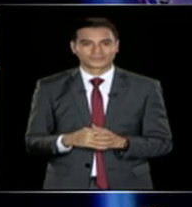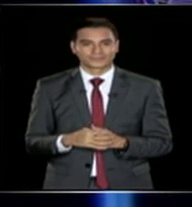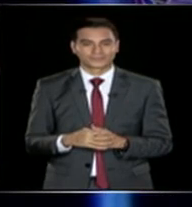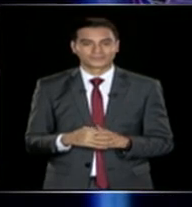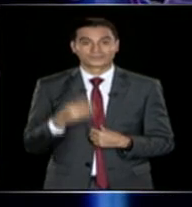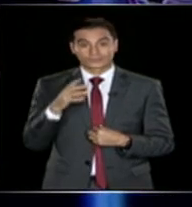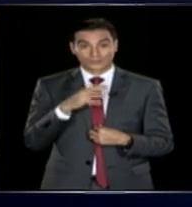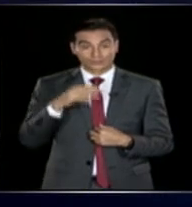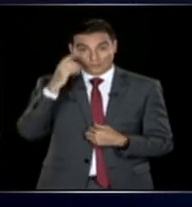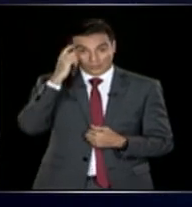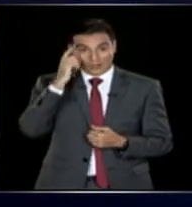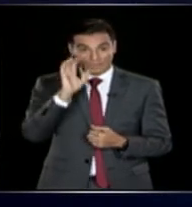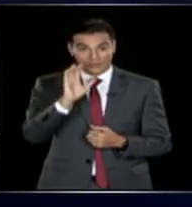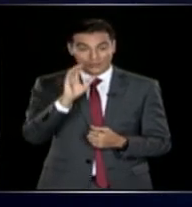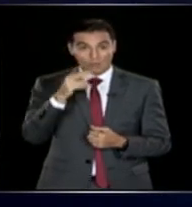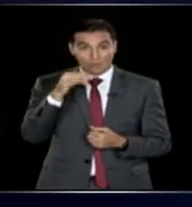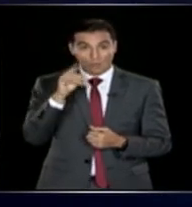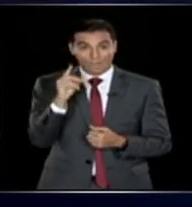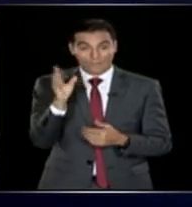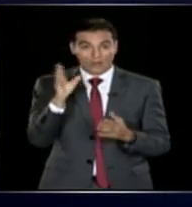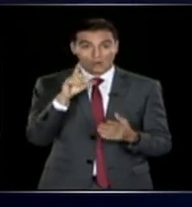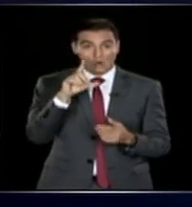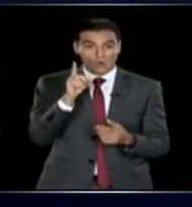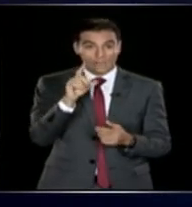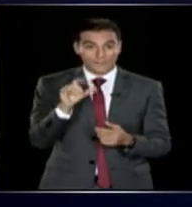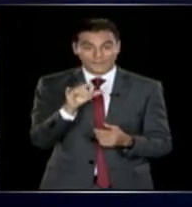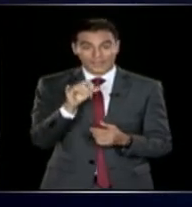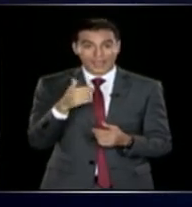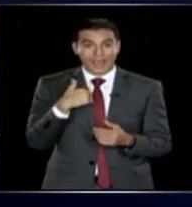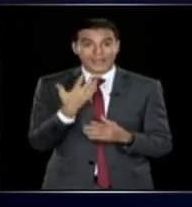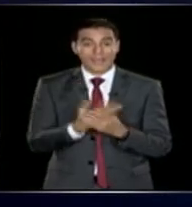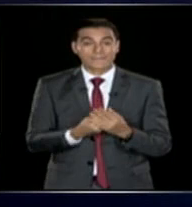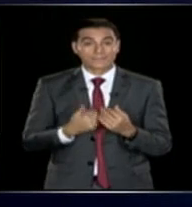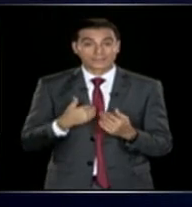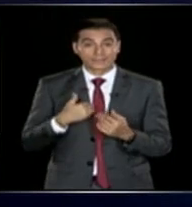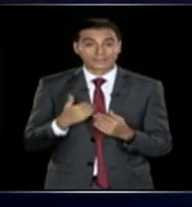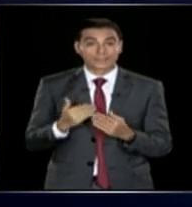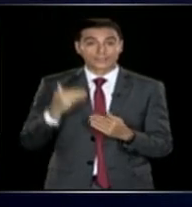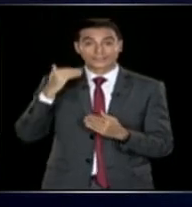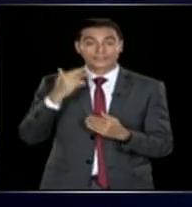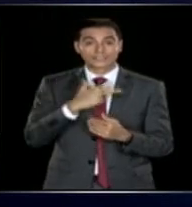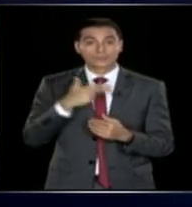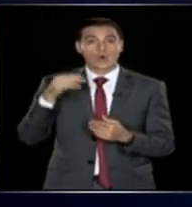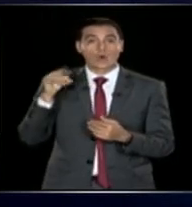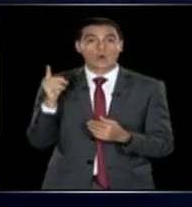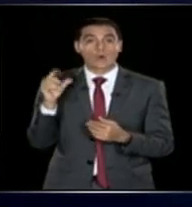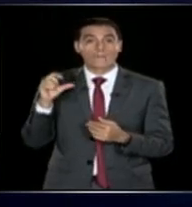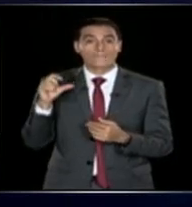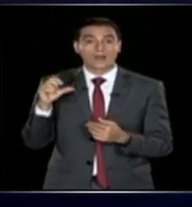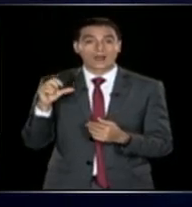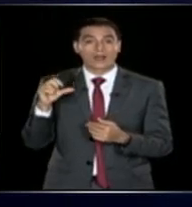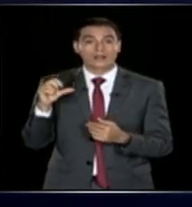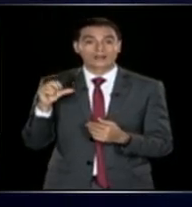انتوا عارفين بقى مبدئيا عمر ولبنى ان انا ابني الكبير اسمه عمر وبنتي الاصغر منه اسمها